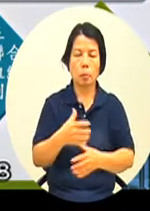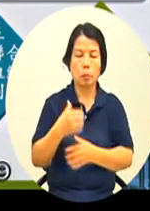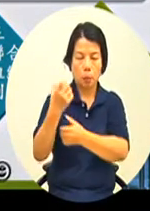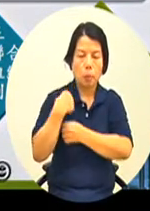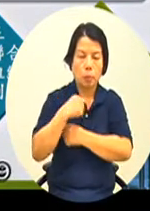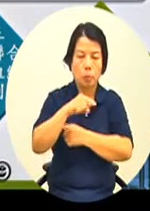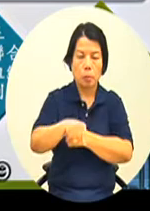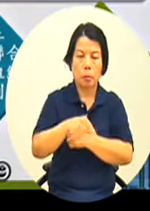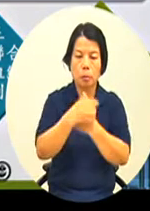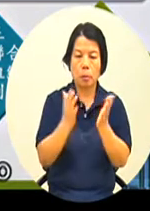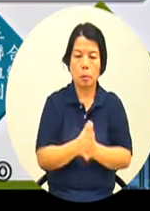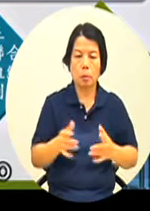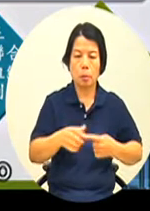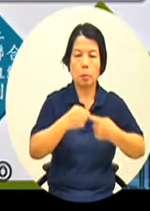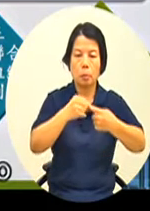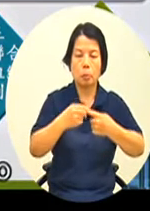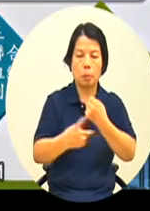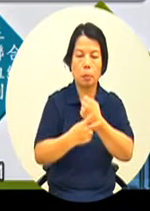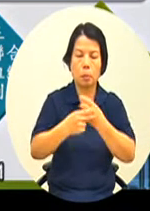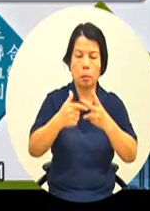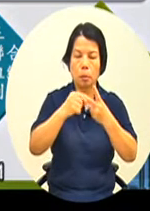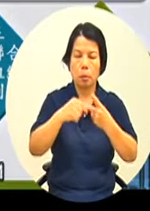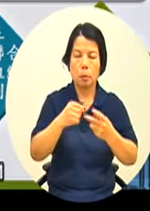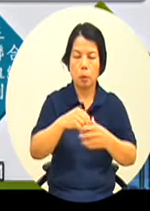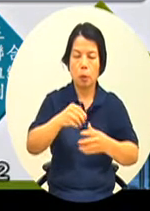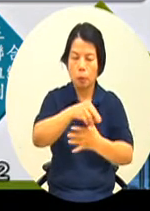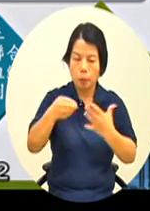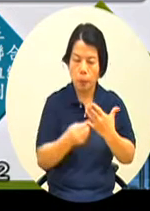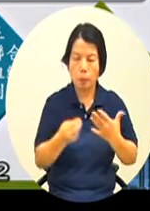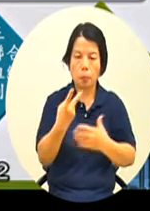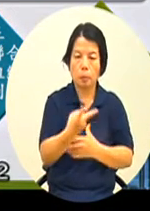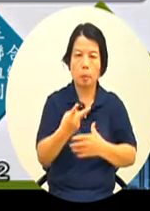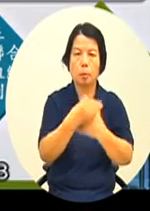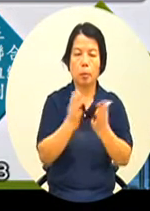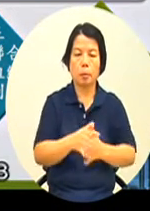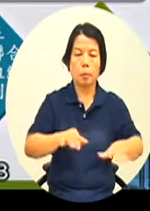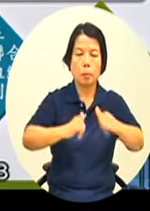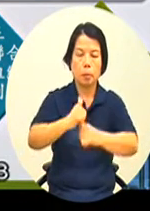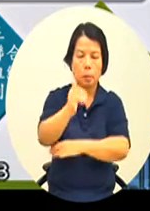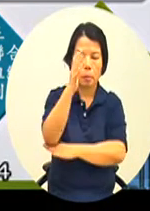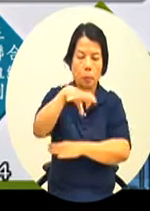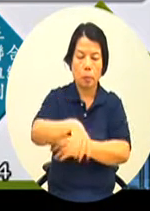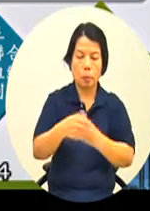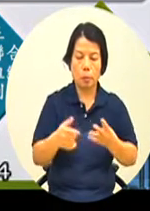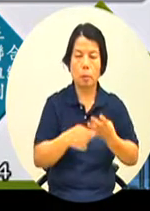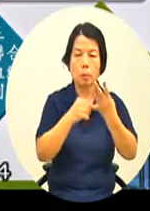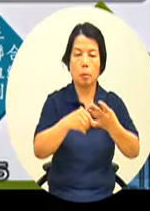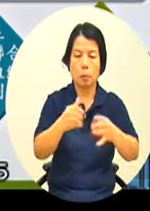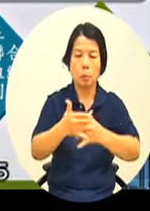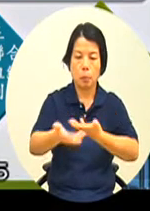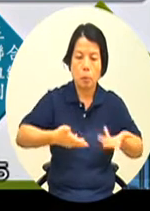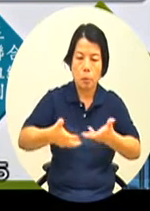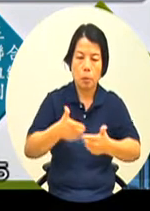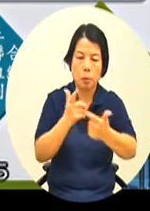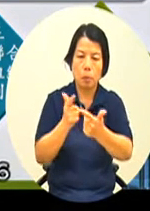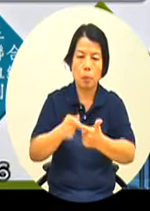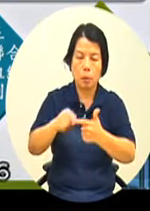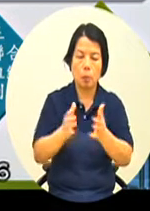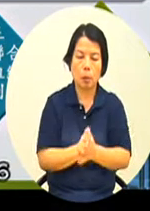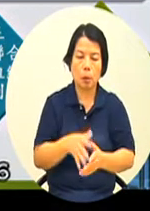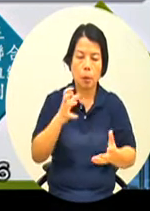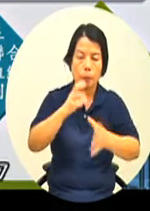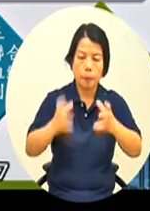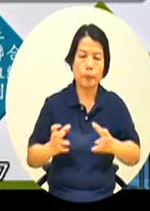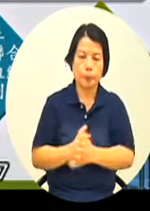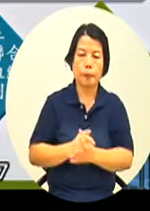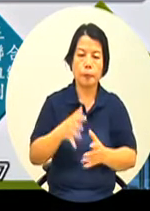局由1级机关调整为2级机关，隶属于本府的民政局。第四部分，我们因应业务需求办理组织修编，其中